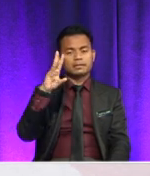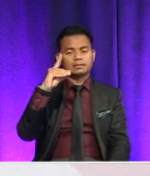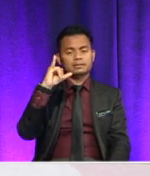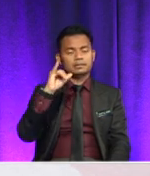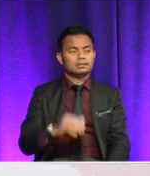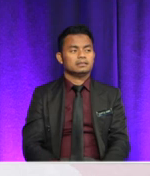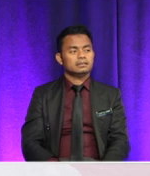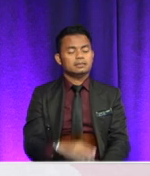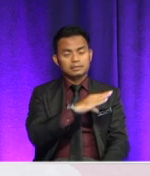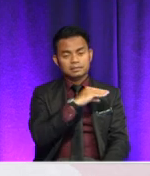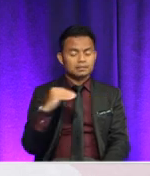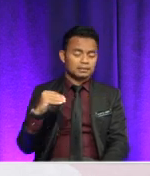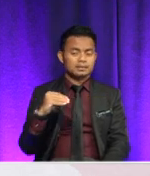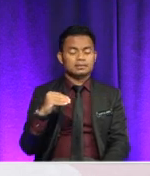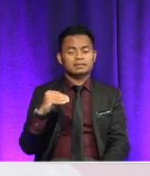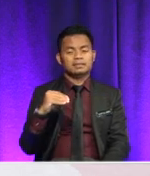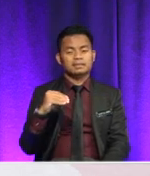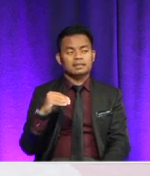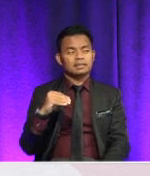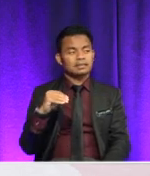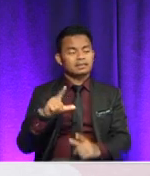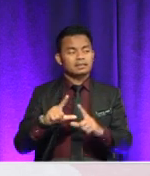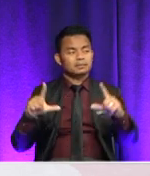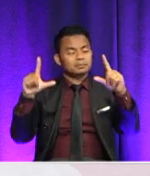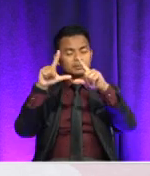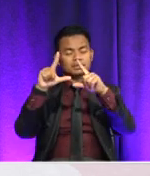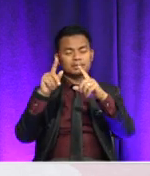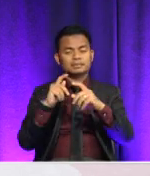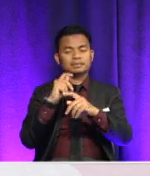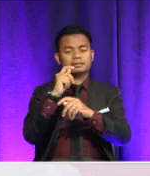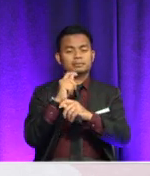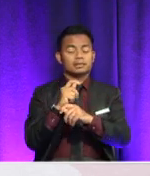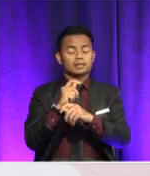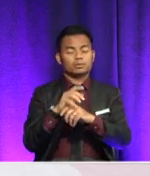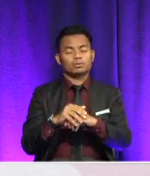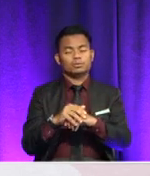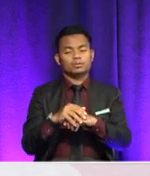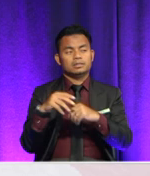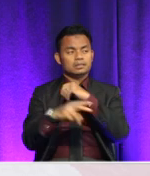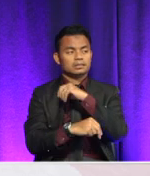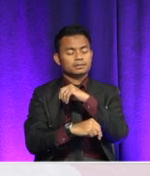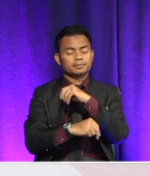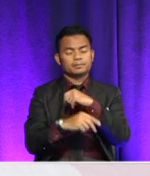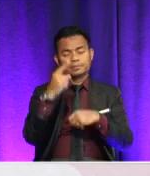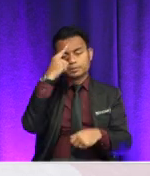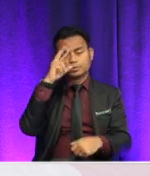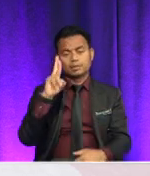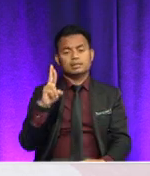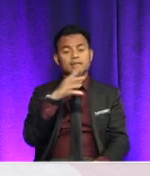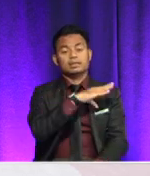tembakau negara yang melaksanakan activity seperti Penyelidikan dan pembangunan